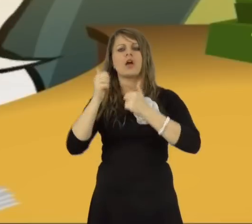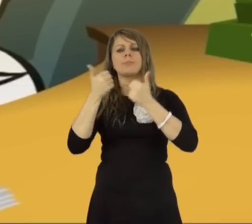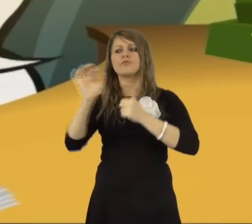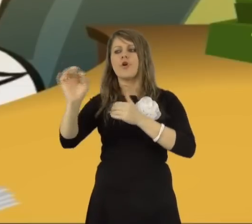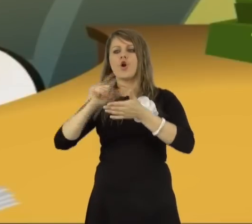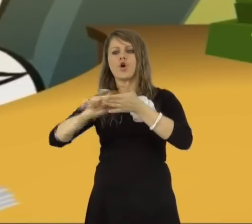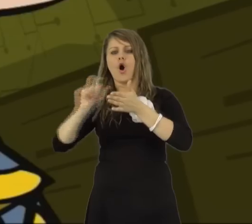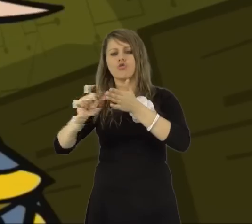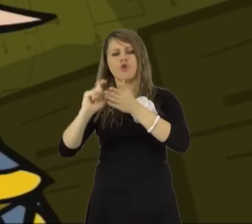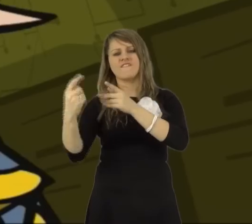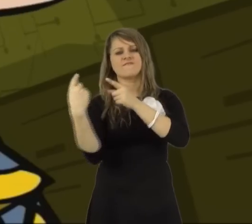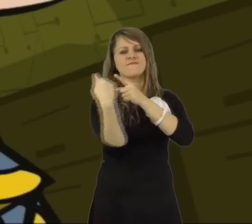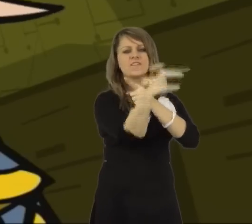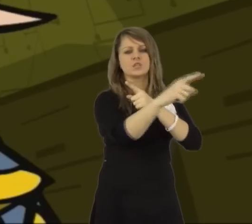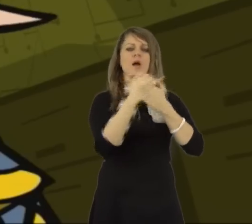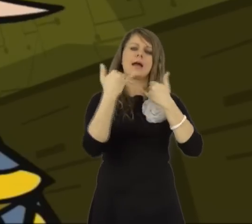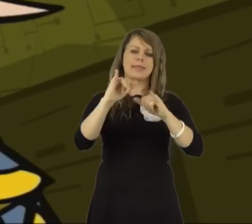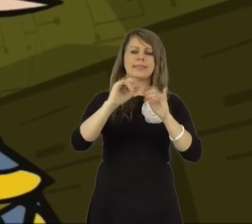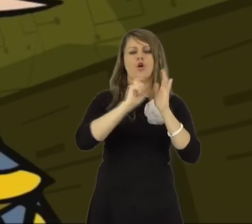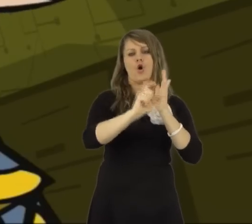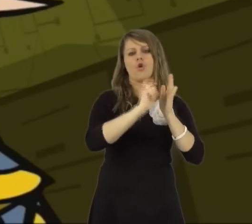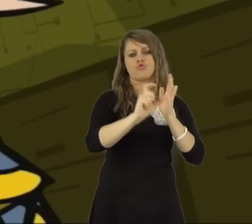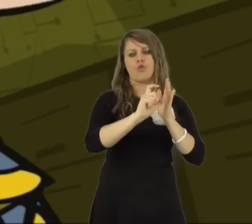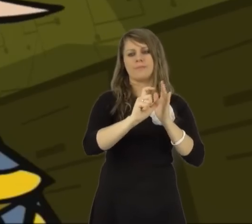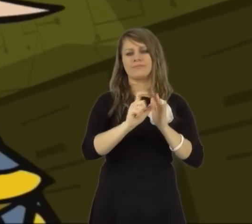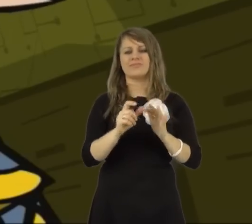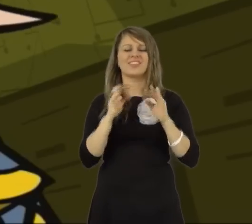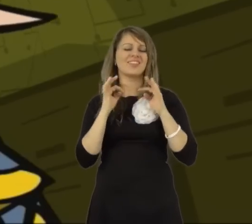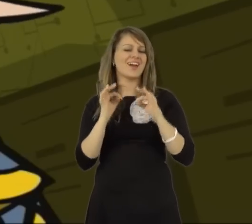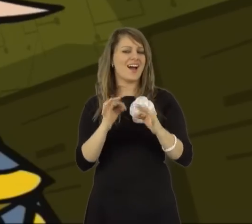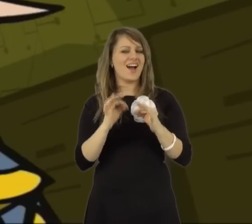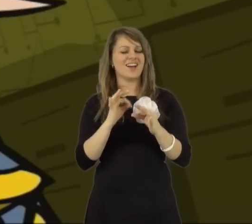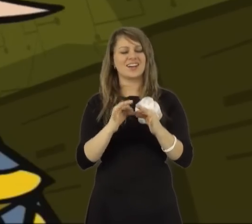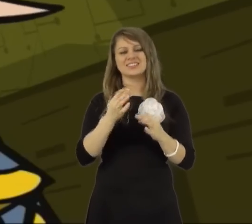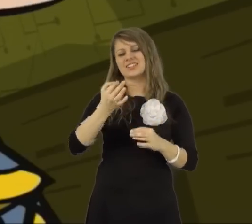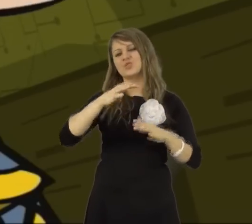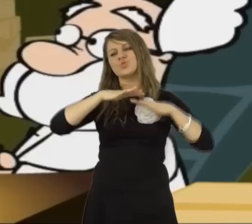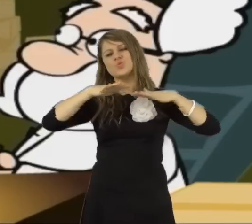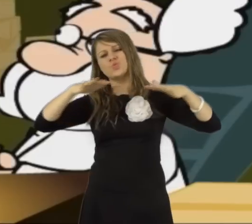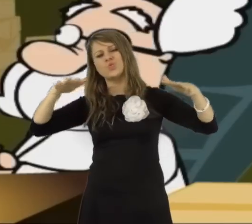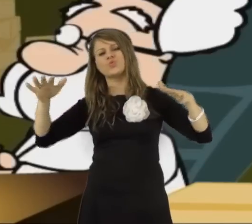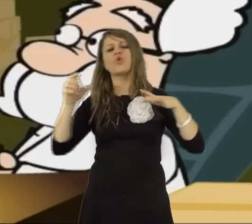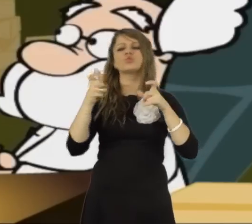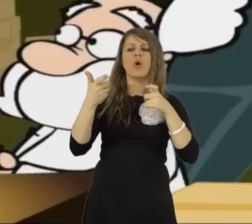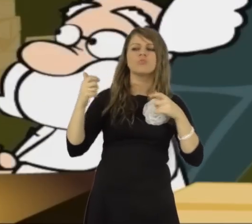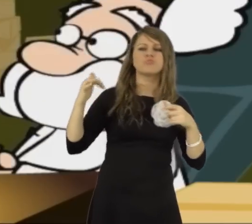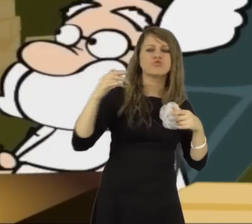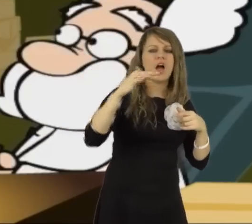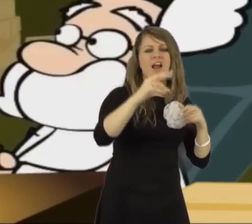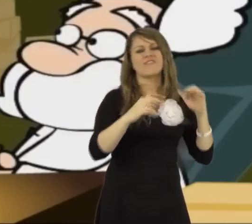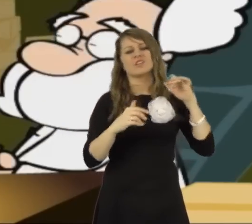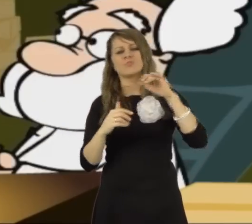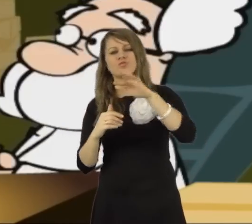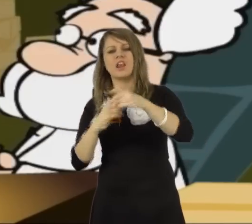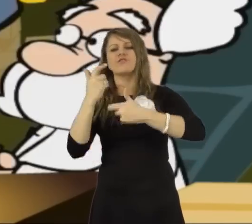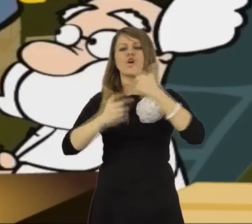konto. Zawsze papierowo? Nie. Teraz większości przelewów dokonuje się przez internet. Poza tym